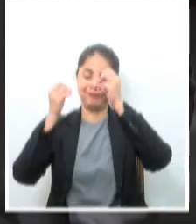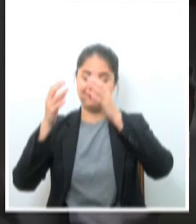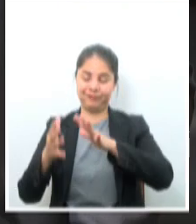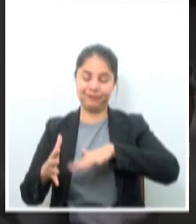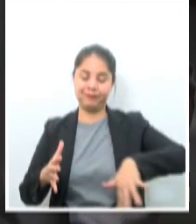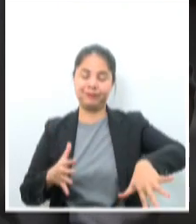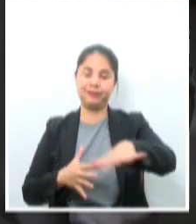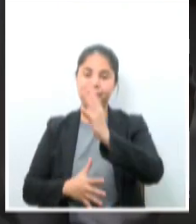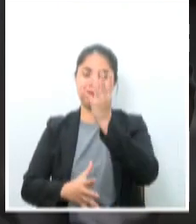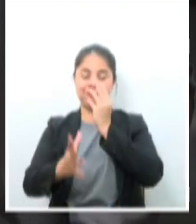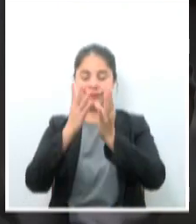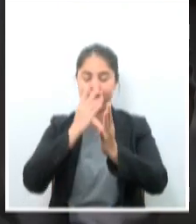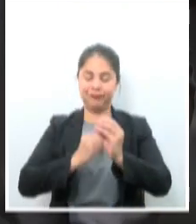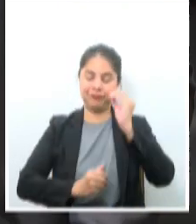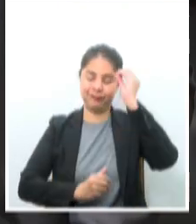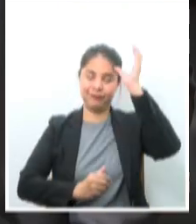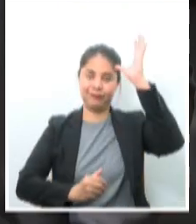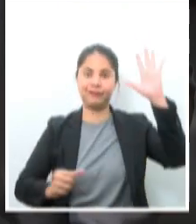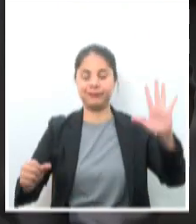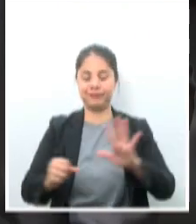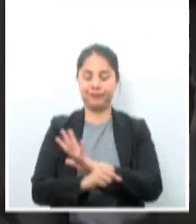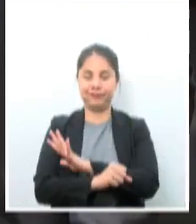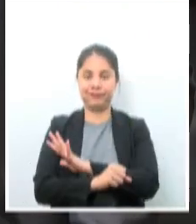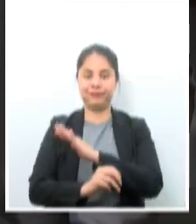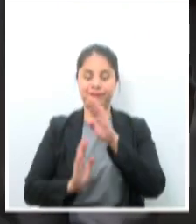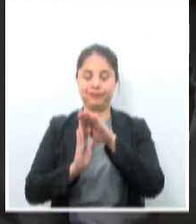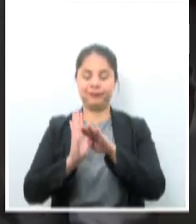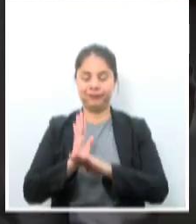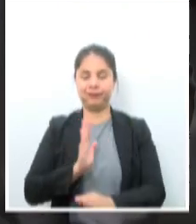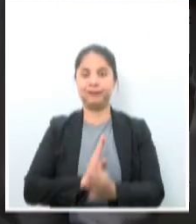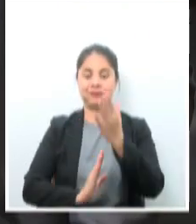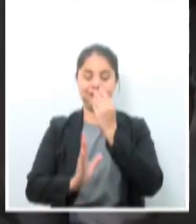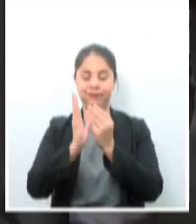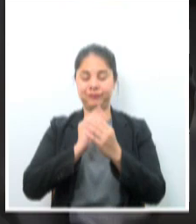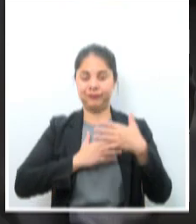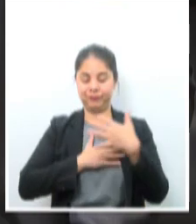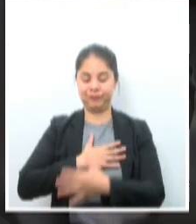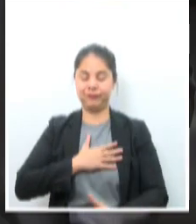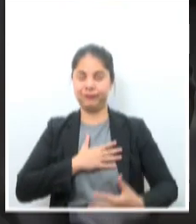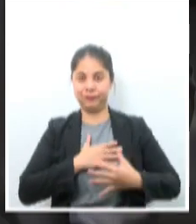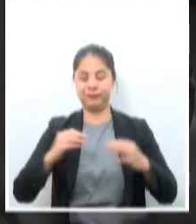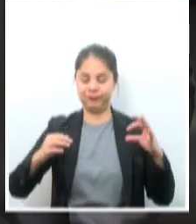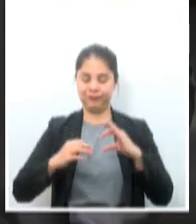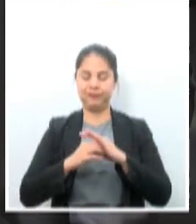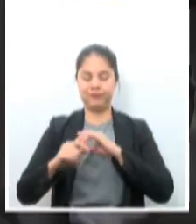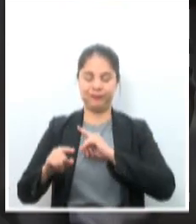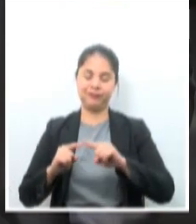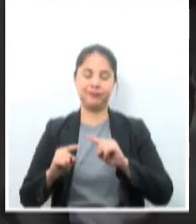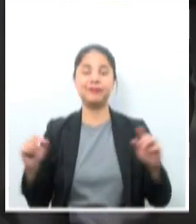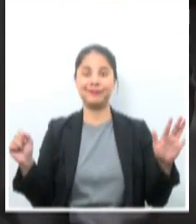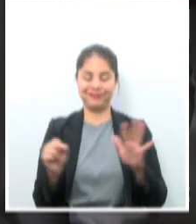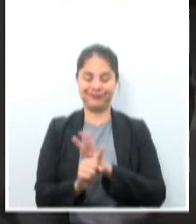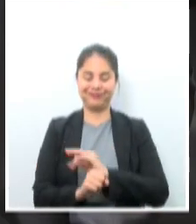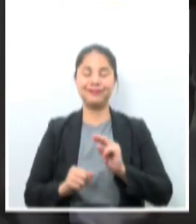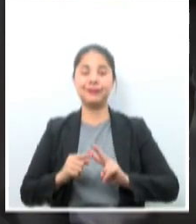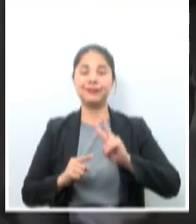าในการดำเนินชีวิตด้วยความผาสุกผ่านกระบวนการสร้างความรอบรู้ด้านสุขภาพที่เชื่อมโยงกันในทุกมิติ2